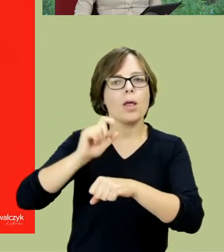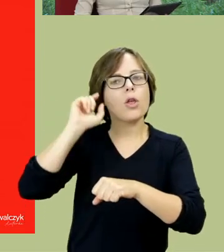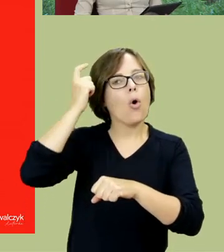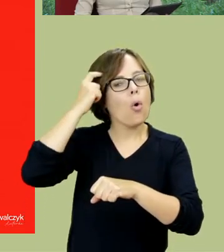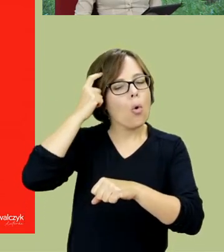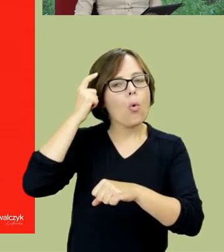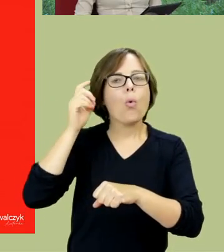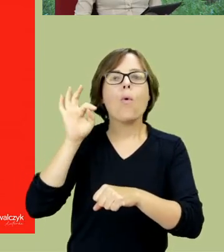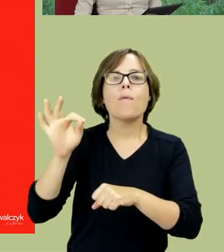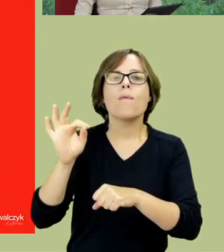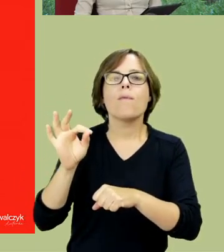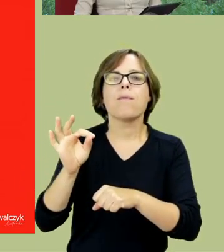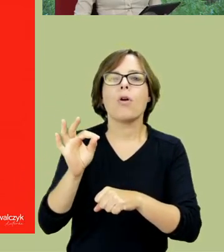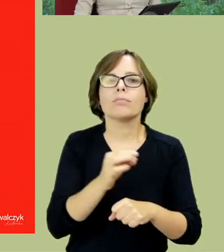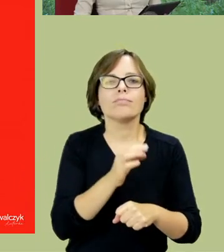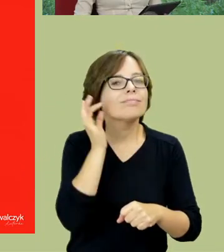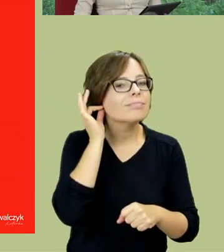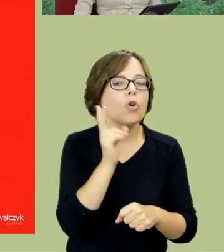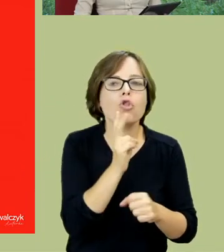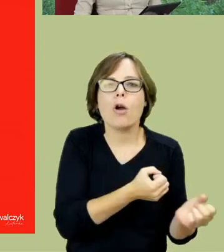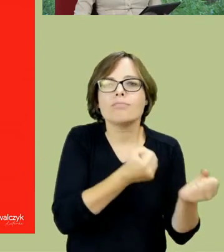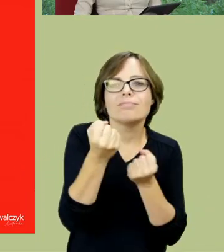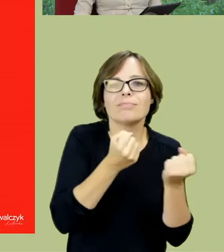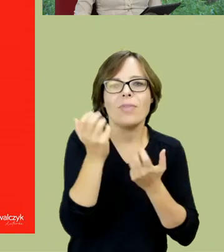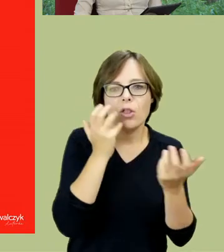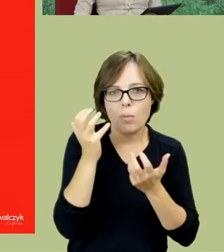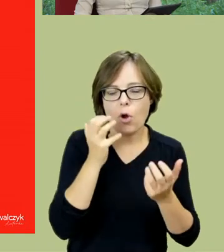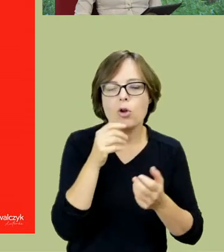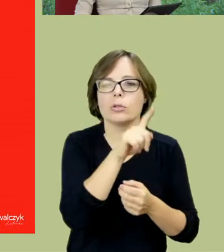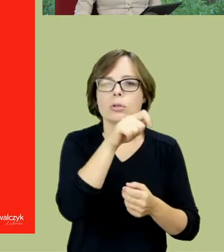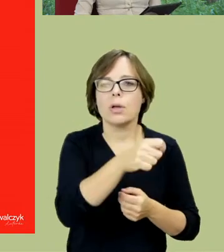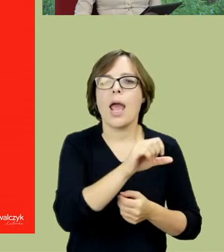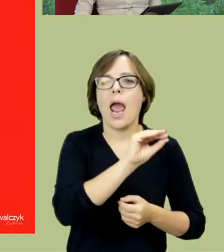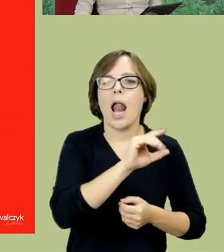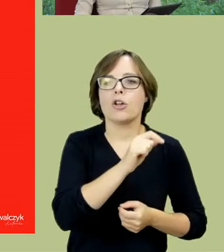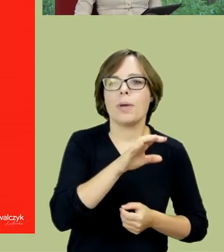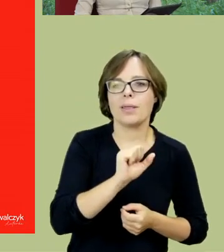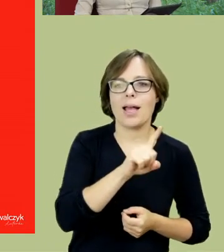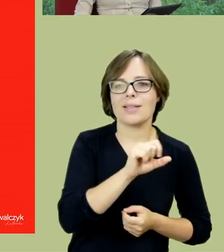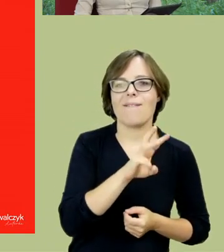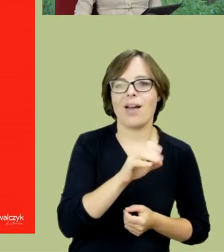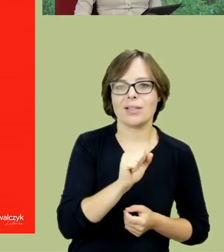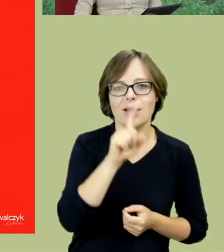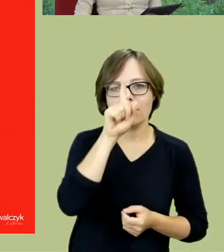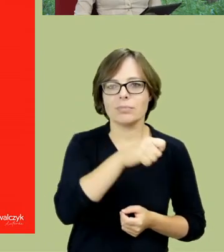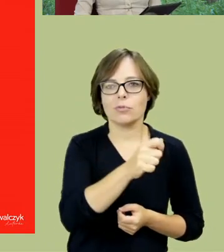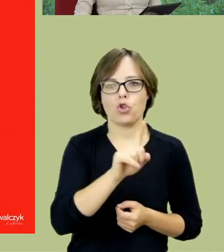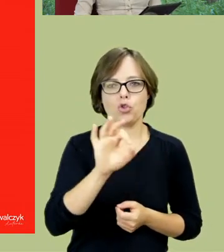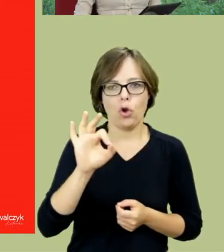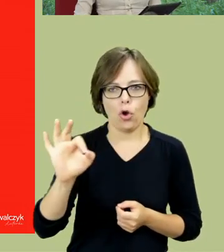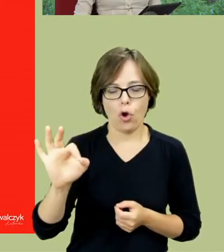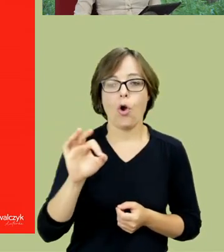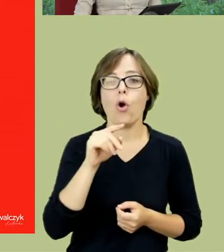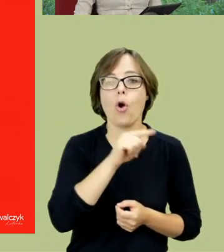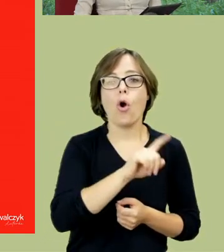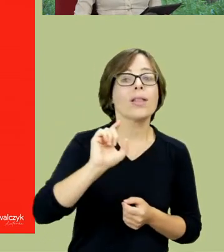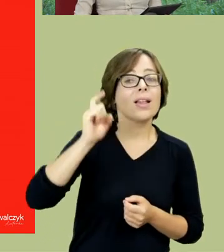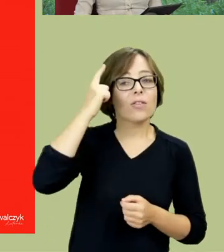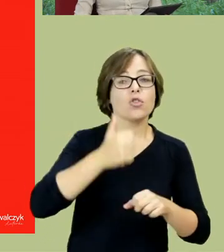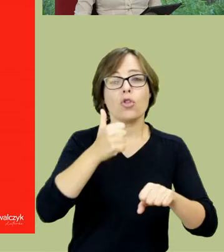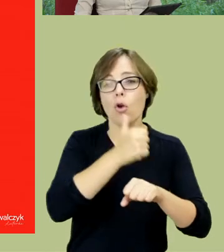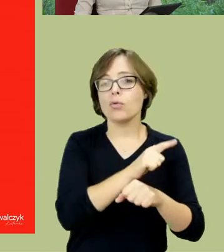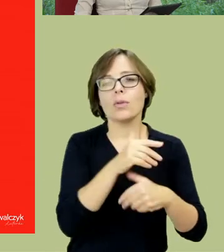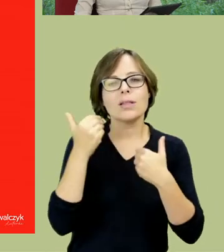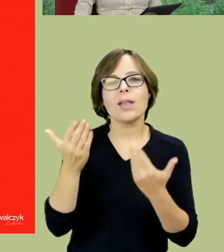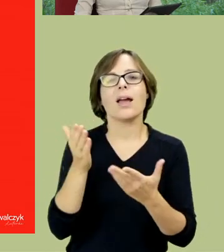Elżbieta Zawadzka, pseudonim Zo, która przekazała naczelnemu dowództwu bezcenne informacje